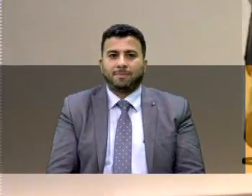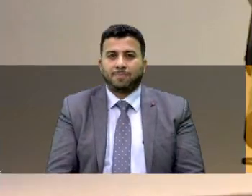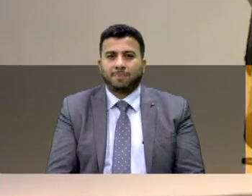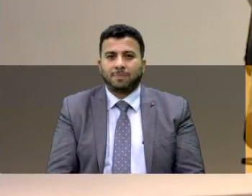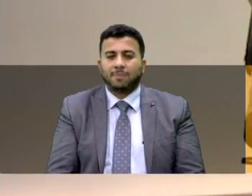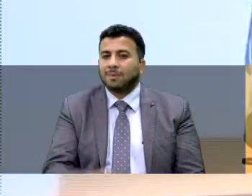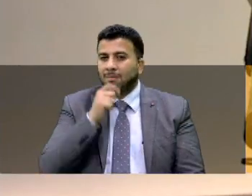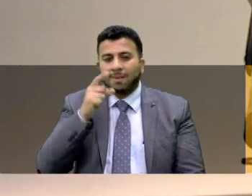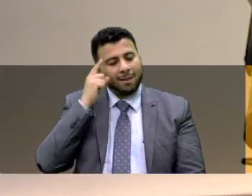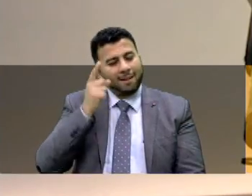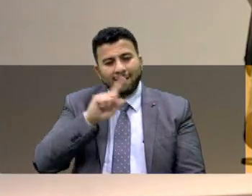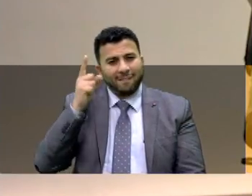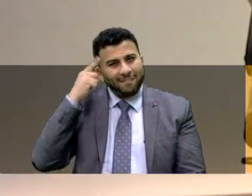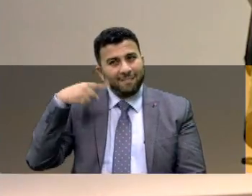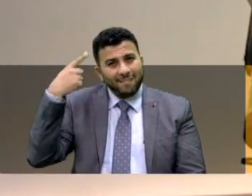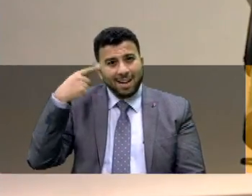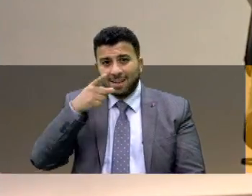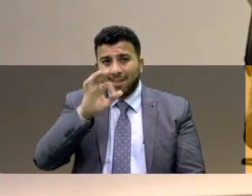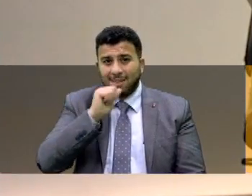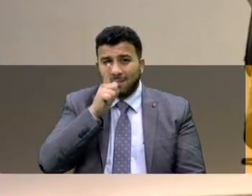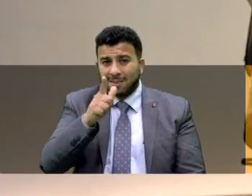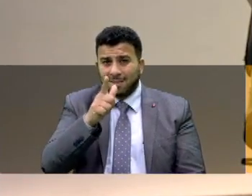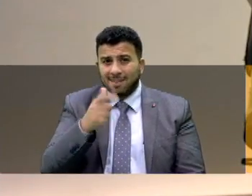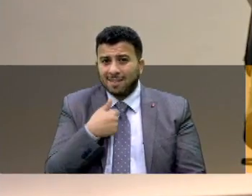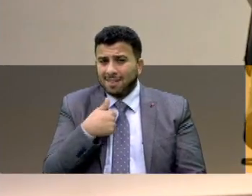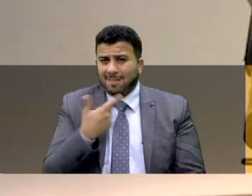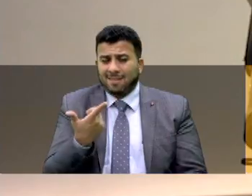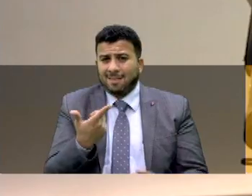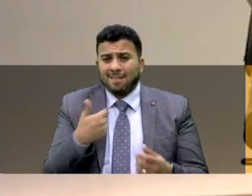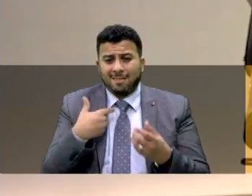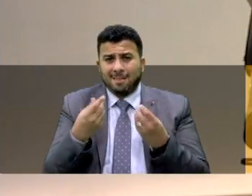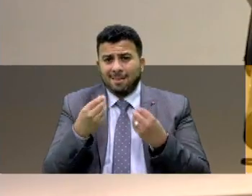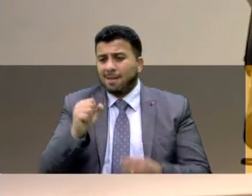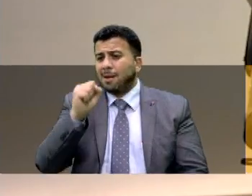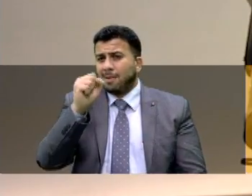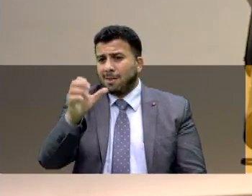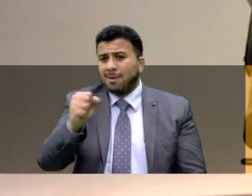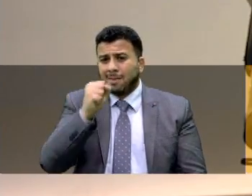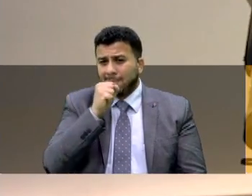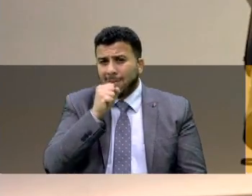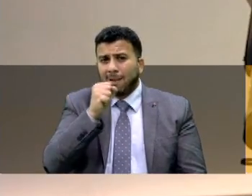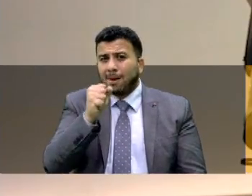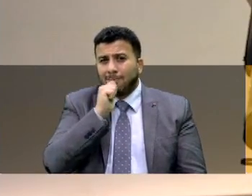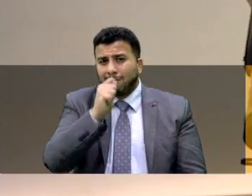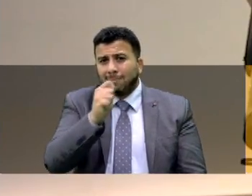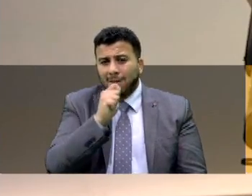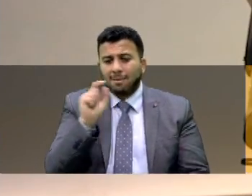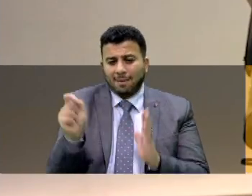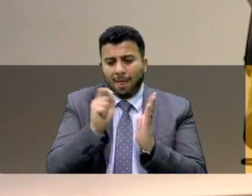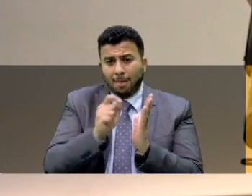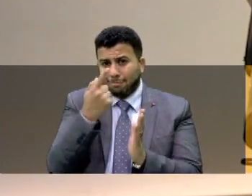ولا يفتكر الواحد أن إذا سلم هذا الميكروفون أو ذاك